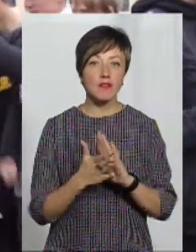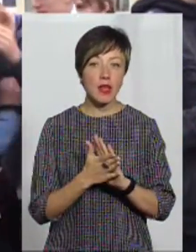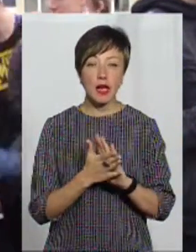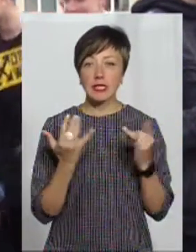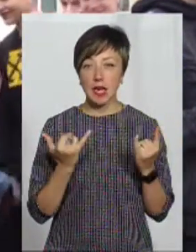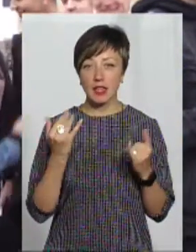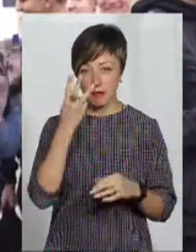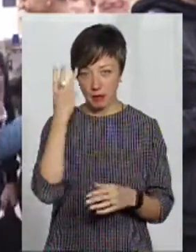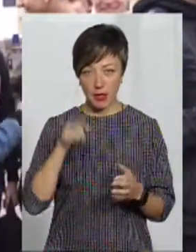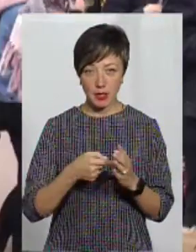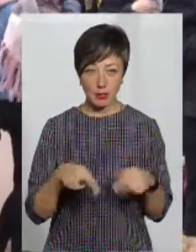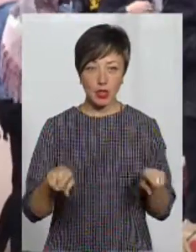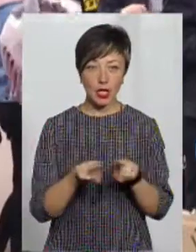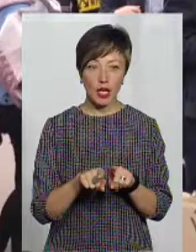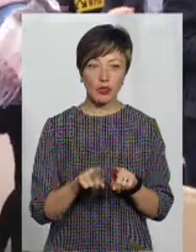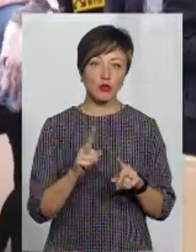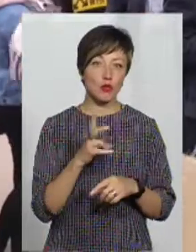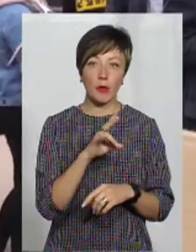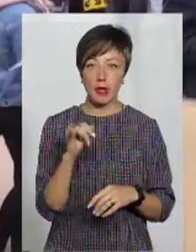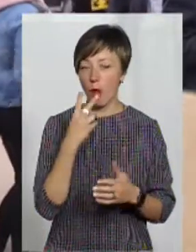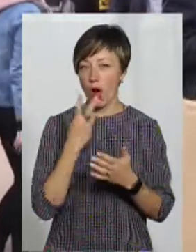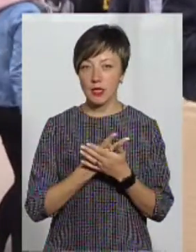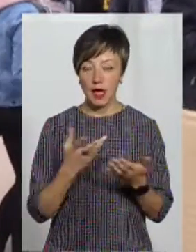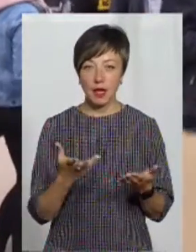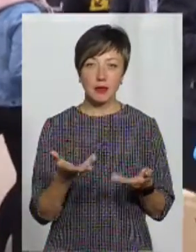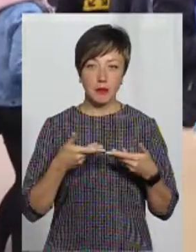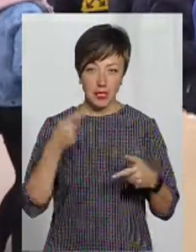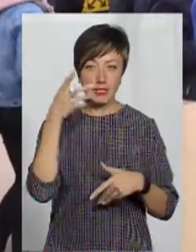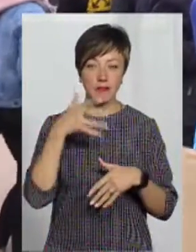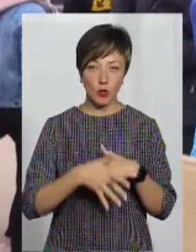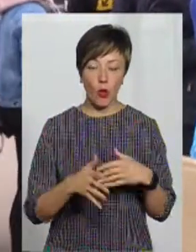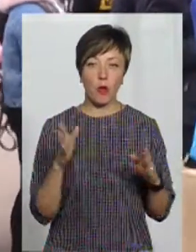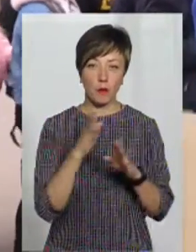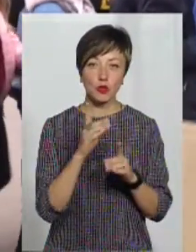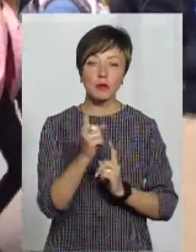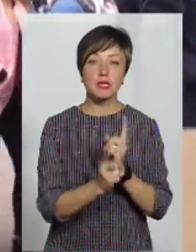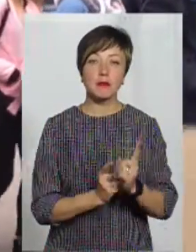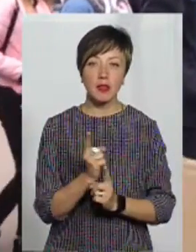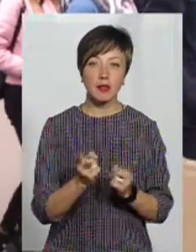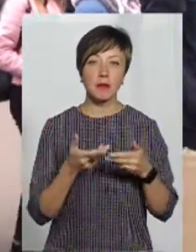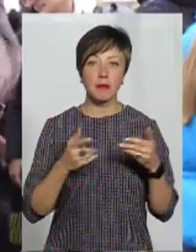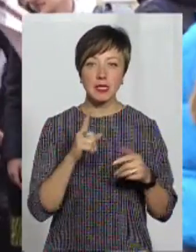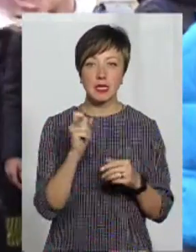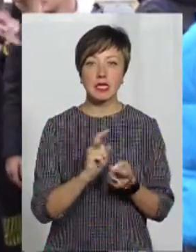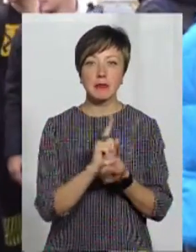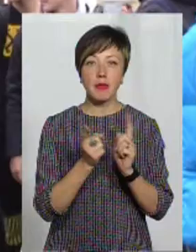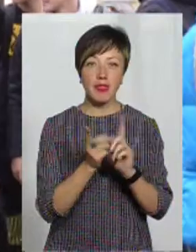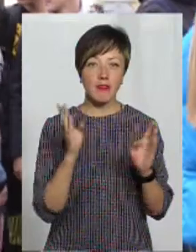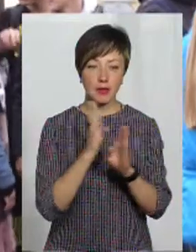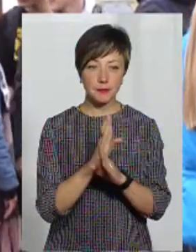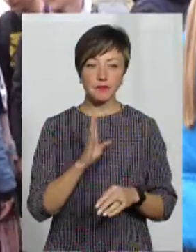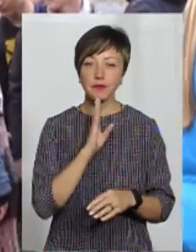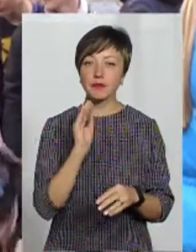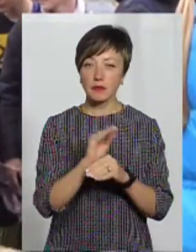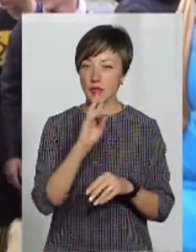зараз в Хмельницькому теж, чому б ні, показати, що ми якось свідомі, щоб щось змінювалося, ми за зміни в кліматі. Уляна Ряба